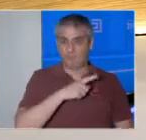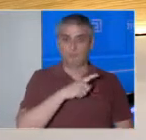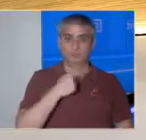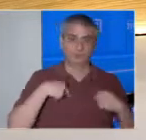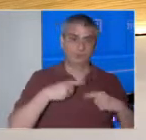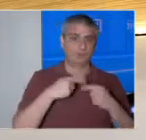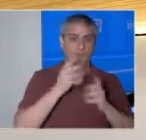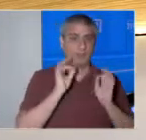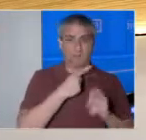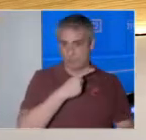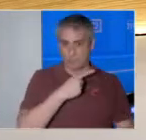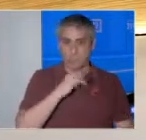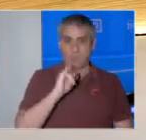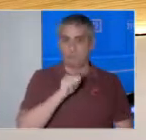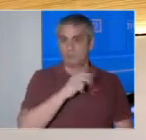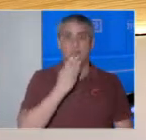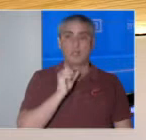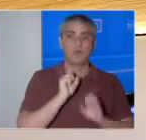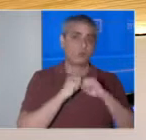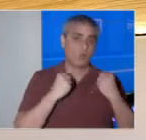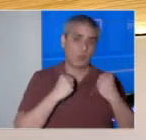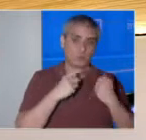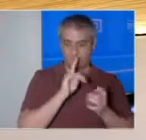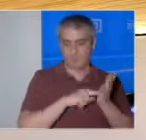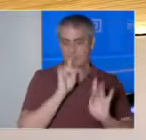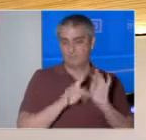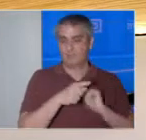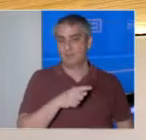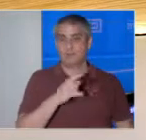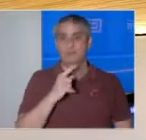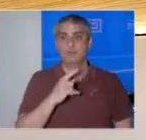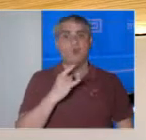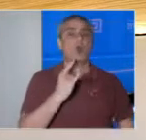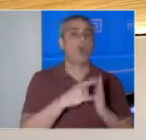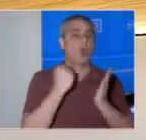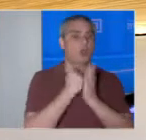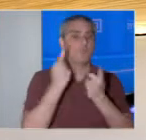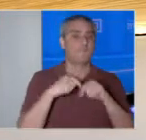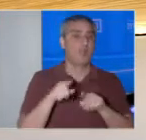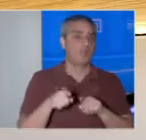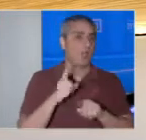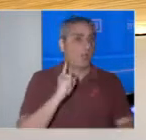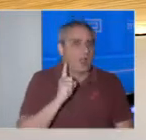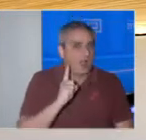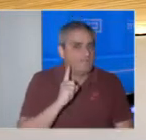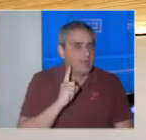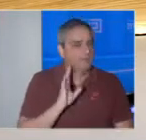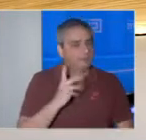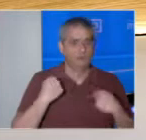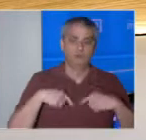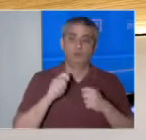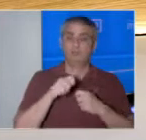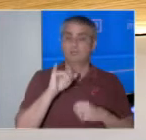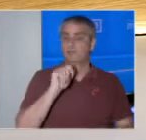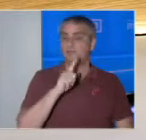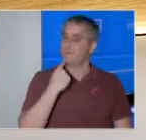יושב ראש הוועדה המקורי, יעקב אשר מיהדות התורה, כי הם מתנגדים לכך. החוק עבר בוועדה, אבל יושב ראש הכנסת